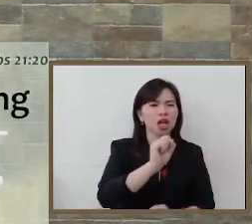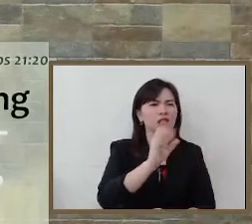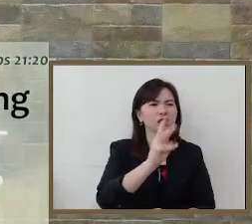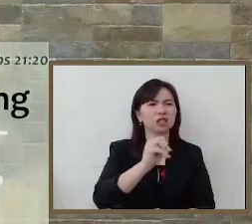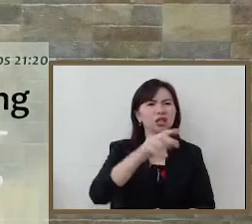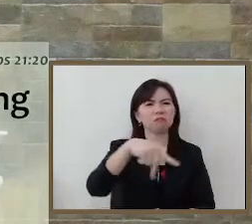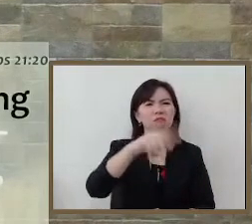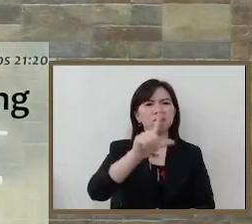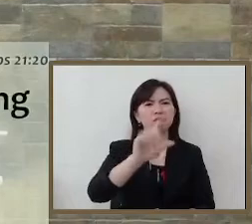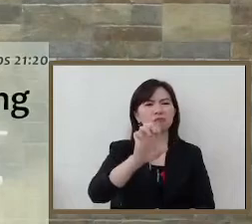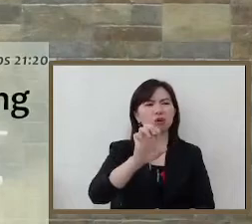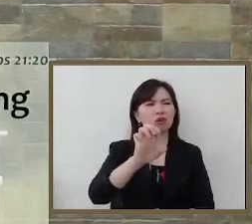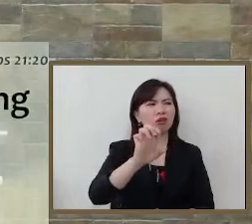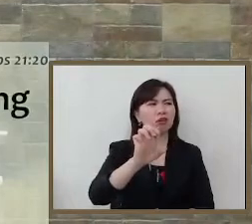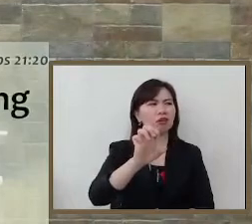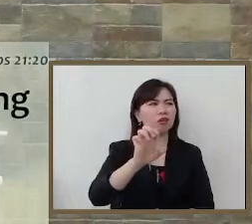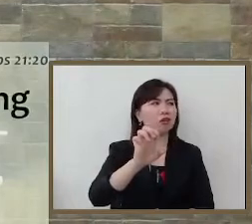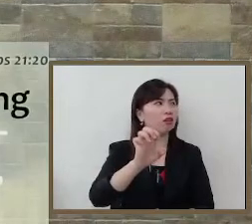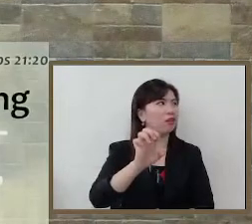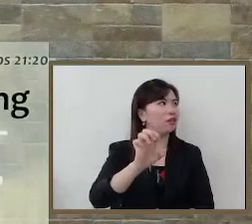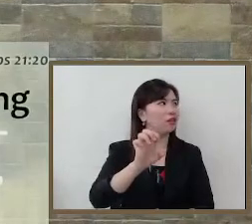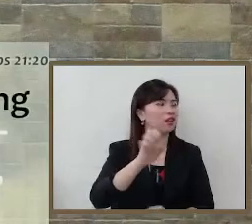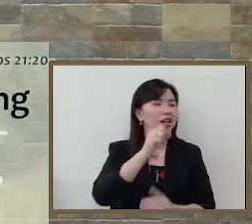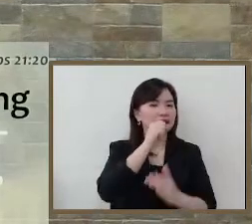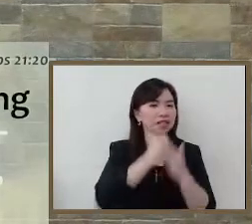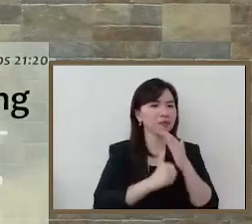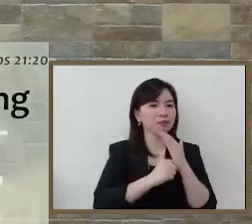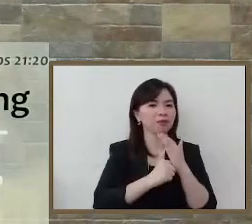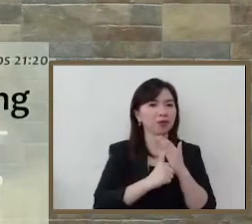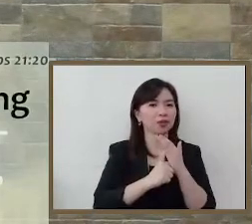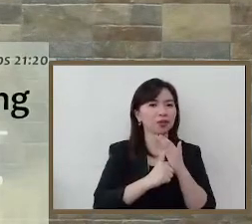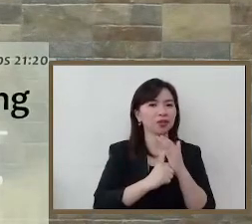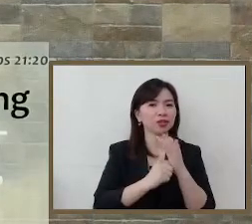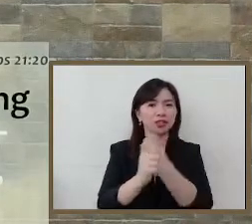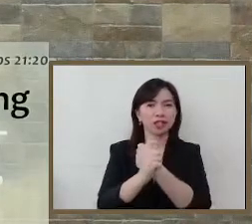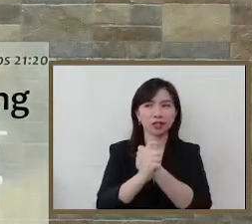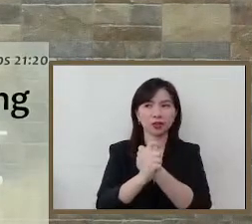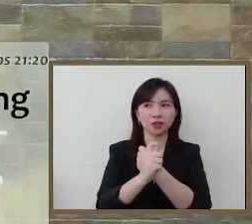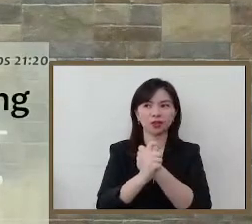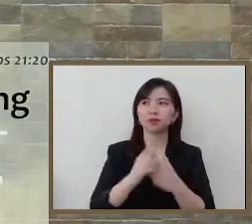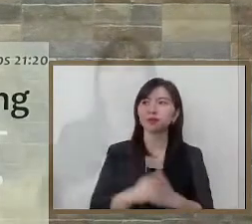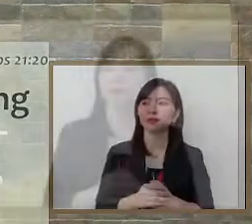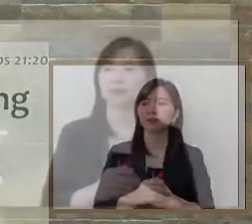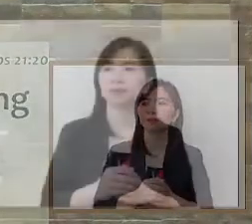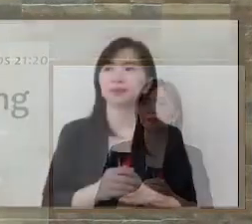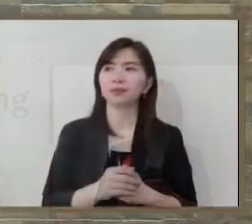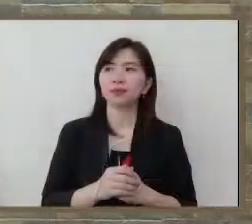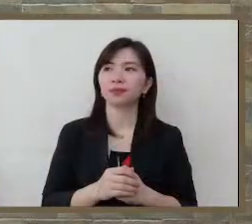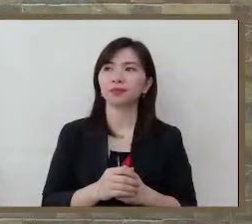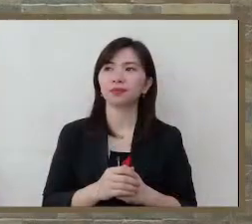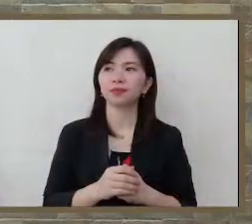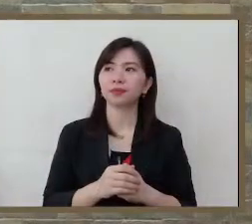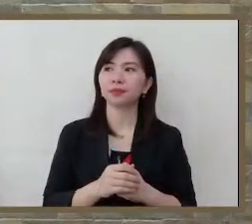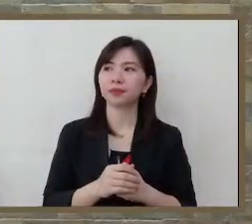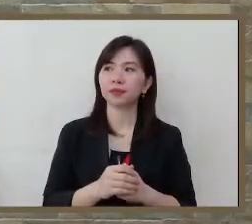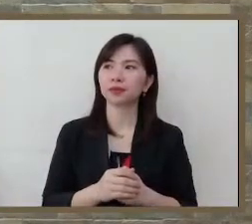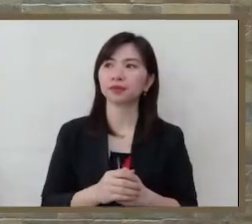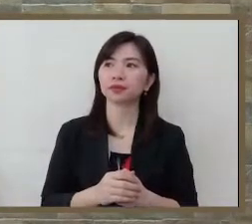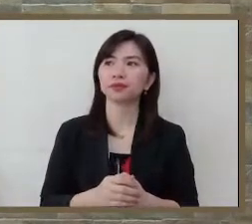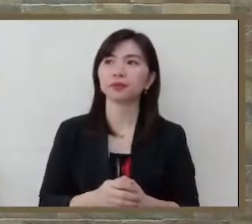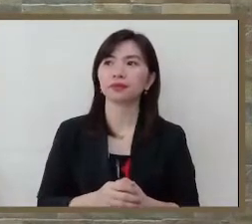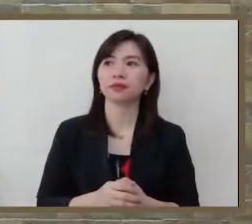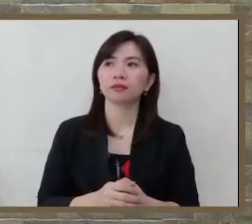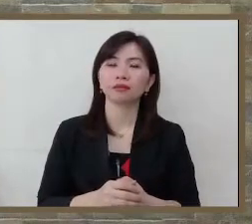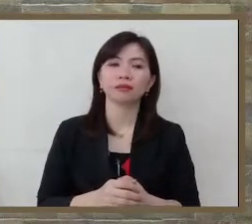Maniwala kayo. Naalala ko po, NBYC sa San Pedro, tinanong ng ating mahal na pastor yung mga kabataan, sino ang hindi naniniwala at